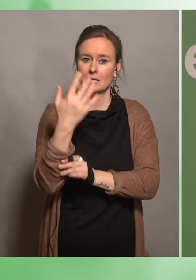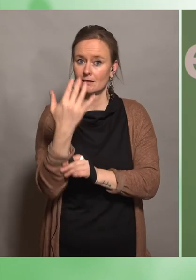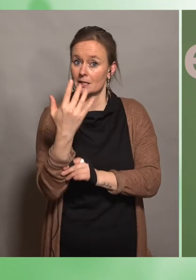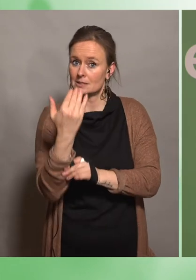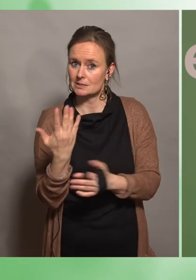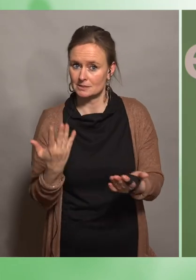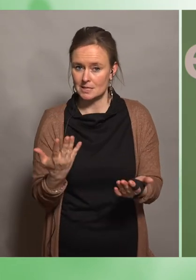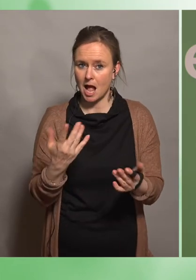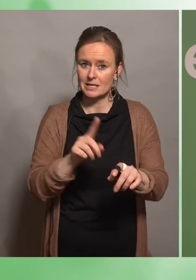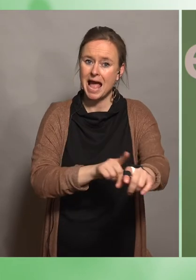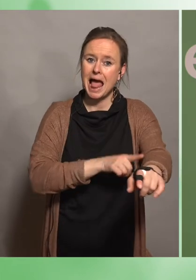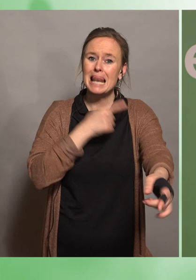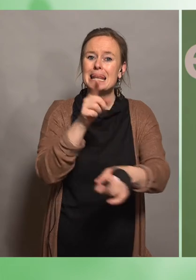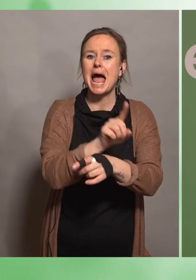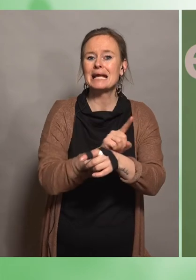signifikant sinkende Zahl an